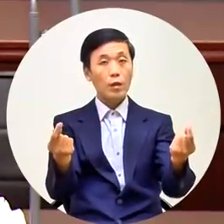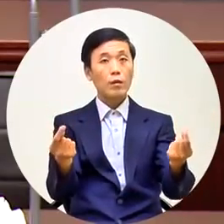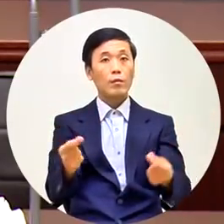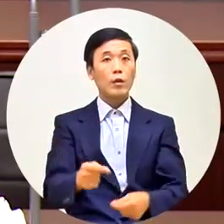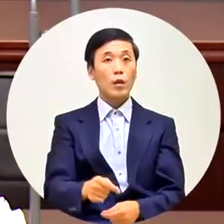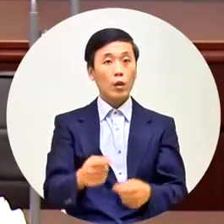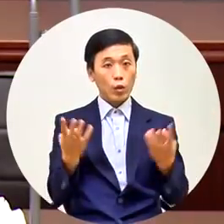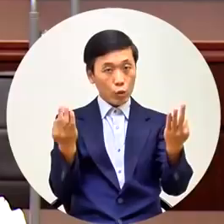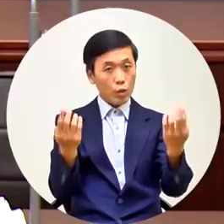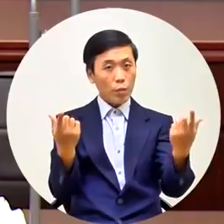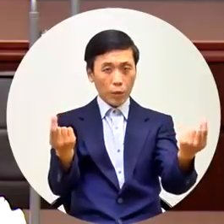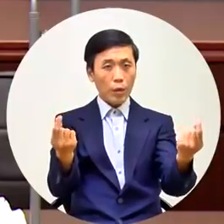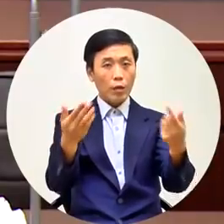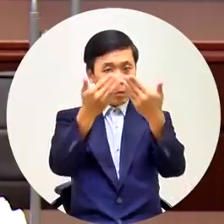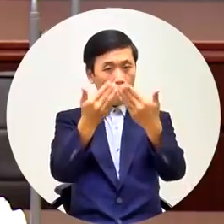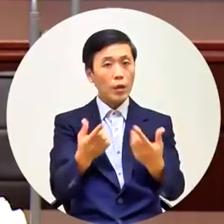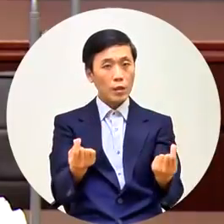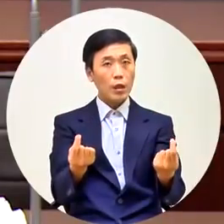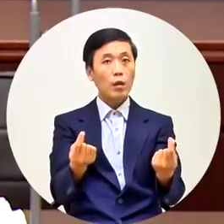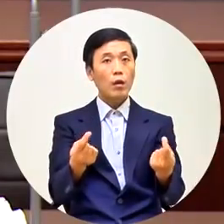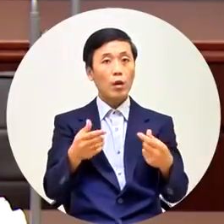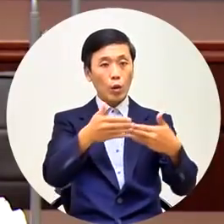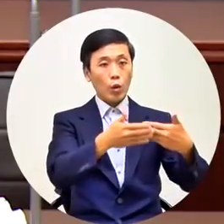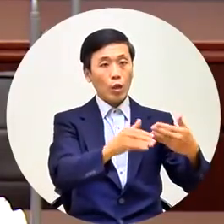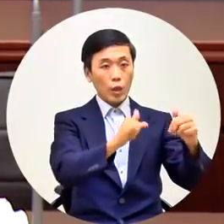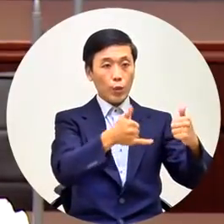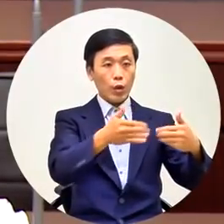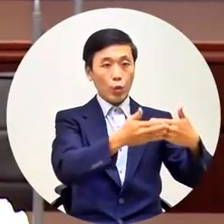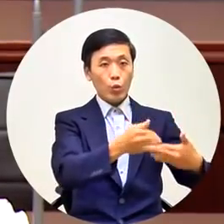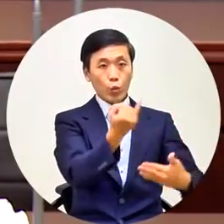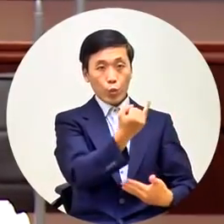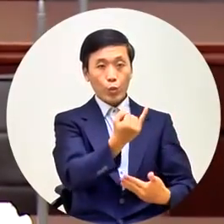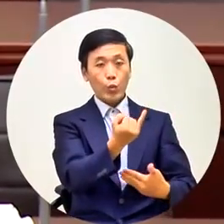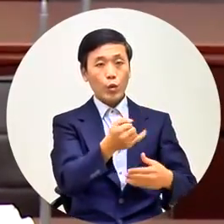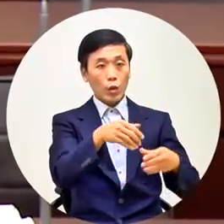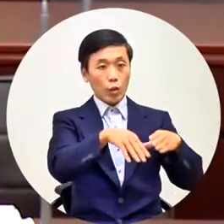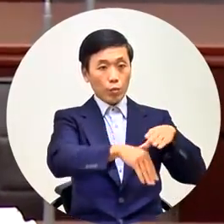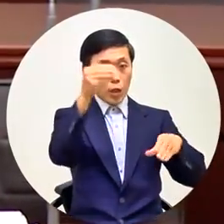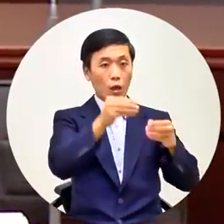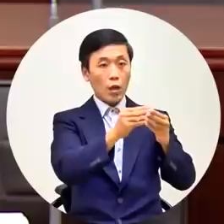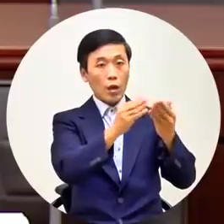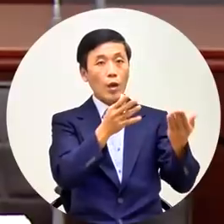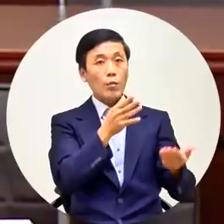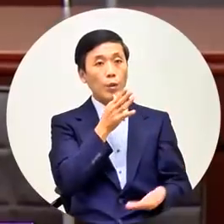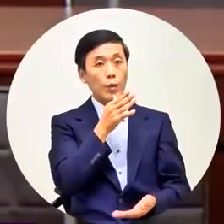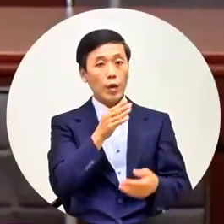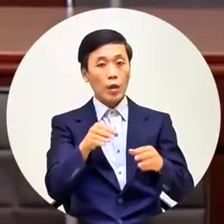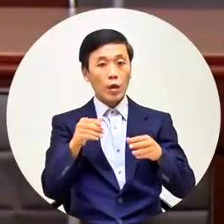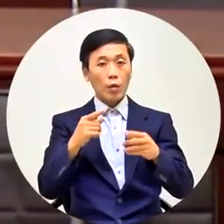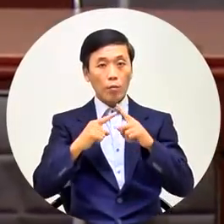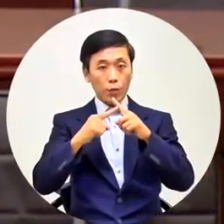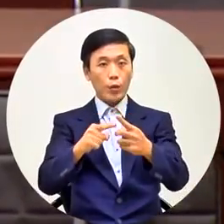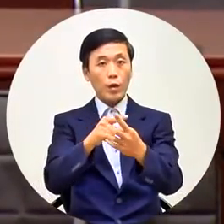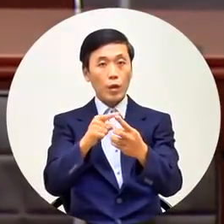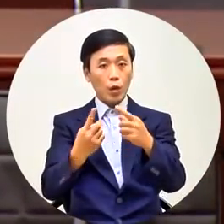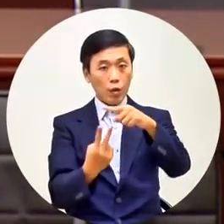陆淑美议员得票已达出席总数之过半数，依照地方制度法第45条规定，当